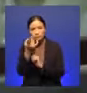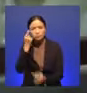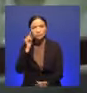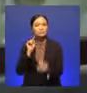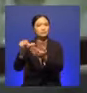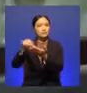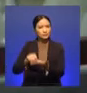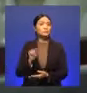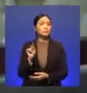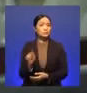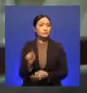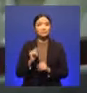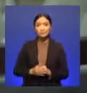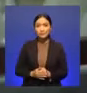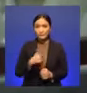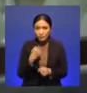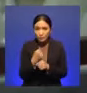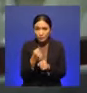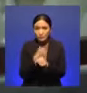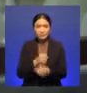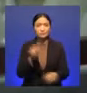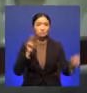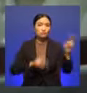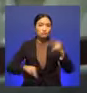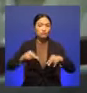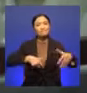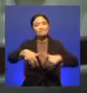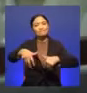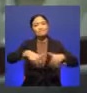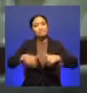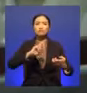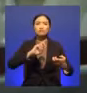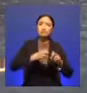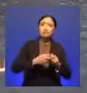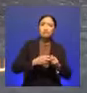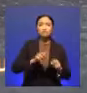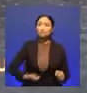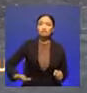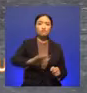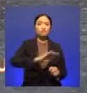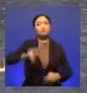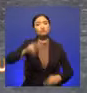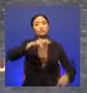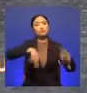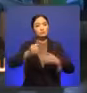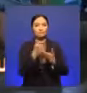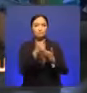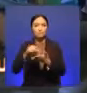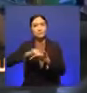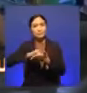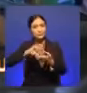ก็ตามนอกเหนือจากการที่เราพยายามทำโดยดูแลประชากรที่มีปัญหาโดยรวมแล้วก็อาจจะเน้นในกลุ่ม